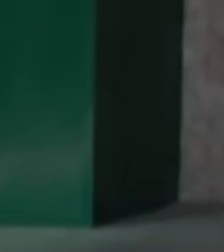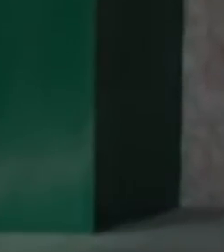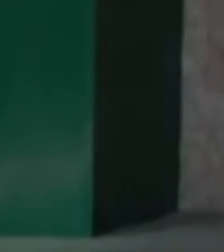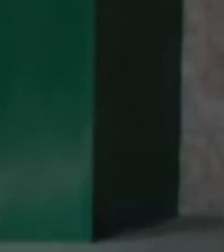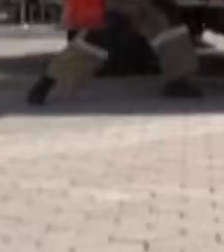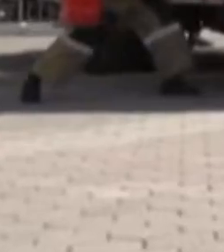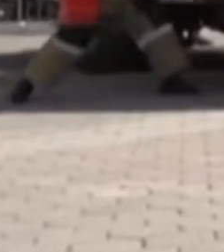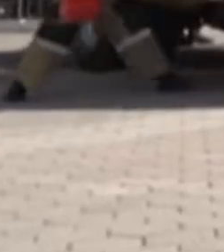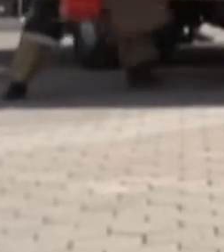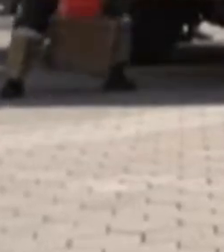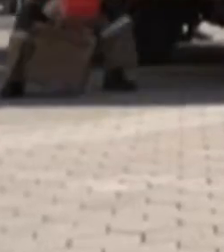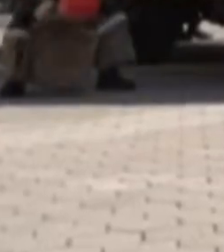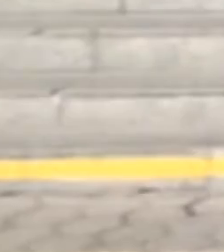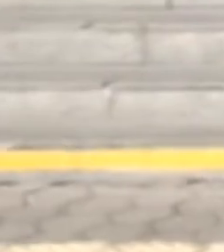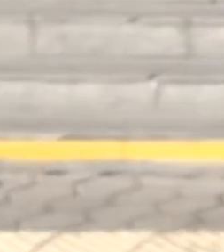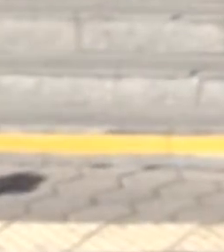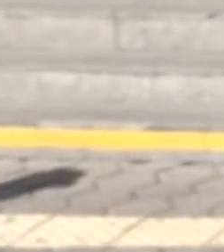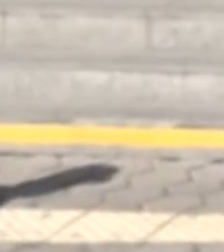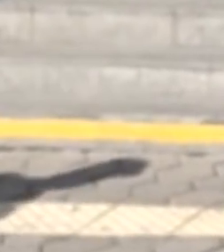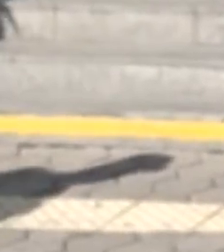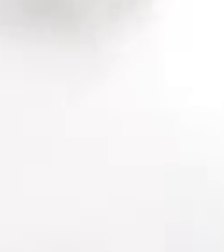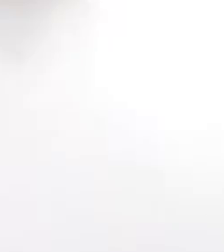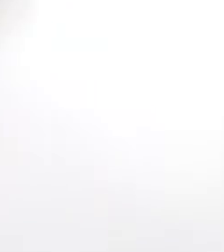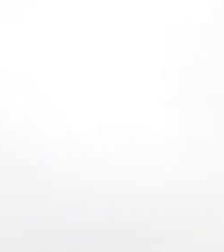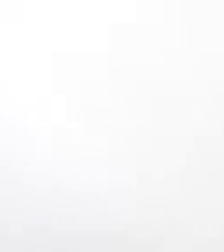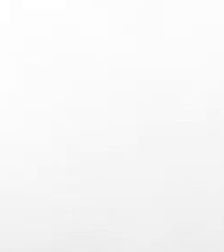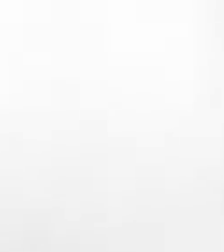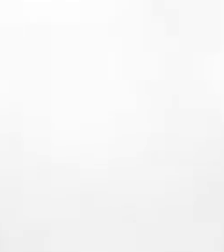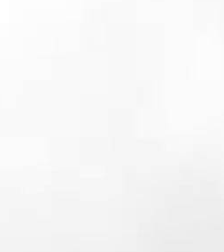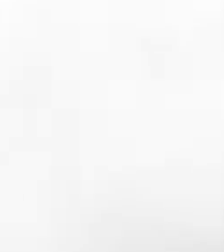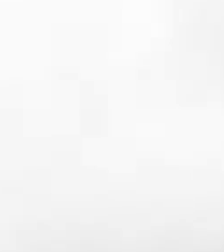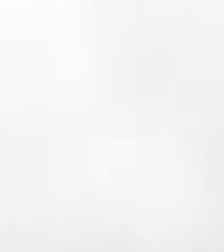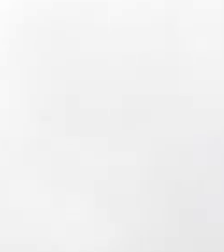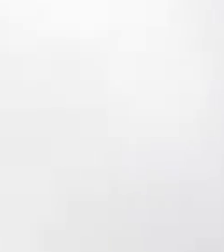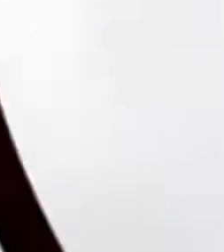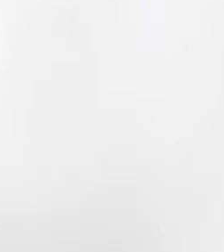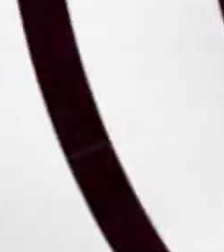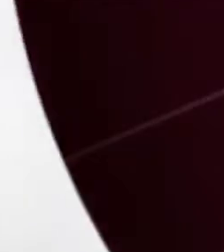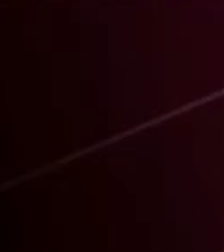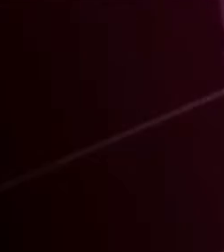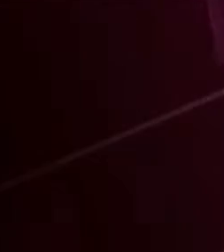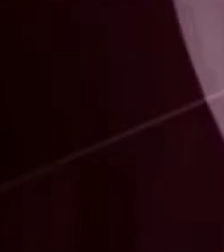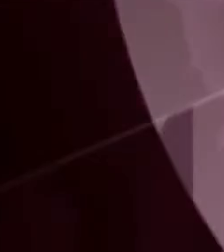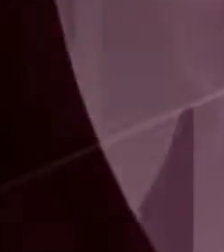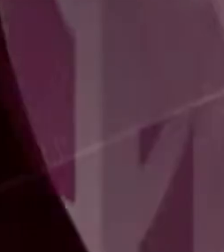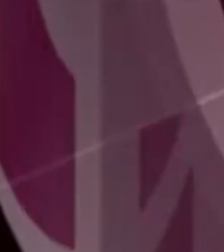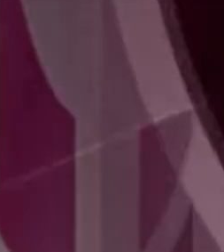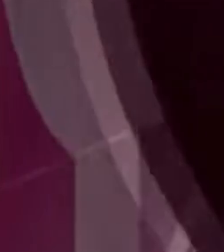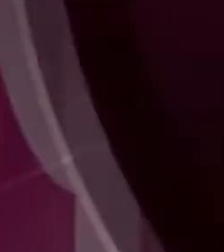начался пожар. В здании еще остались люди. На месте работают спасатели. Все подробности в ближайшие несколько минут.